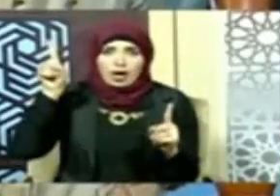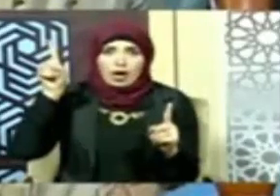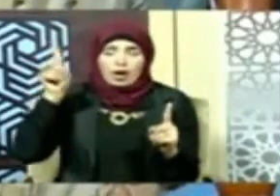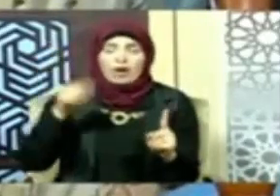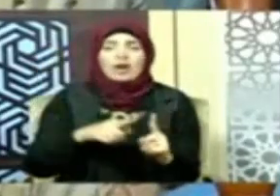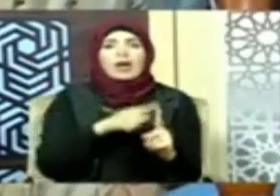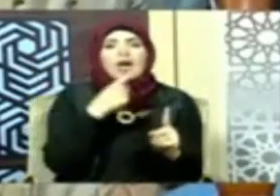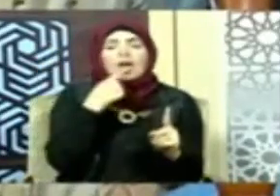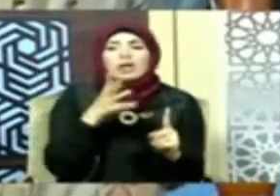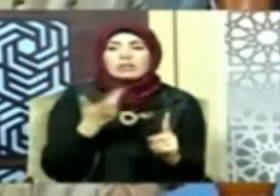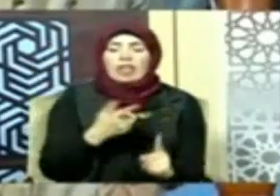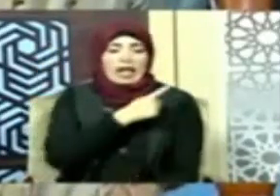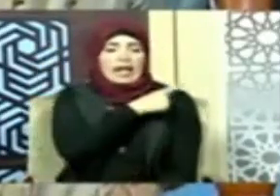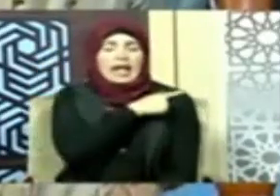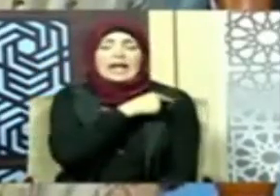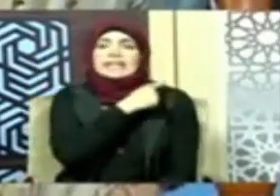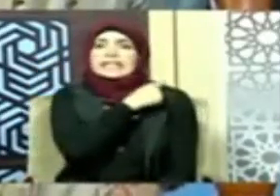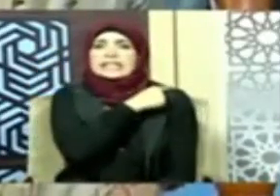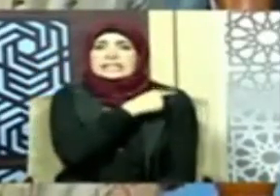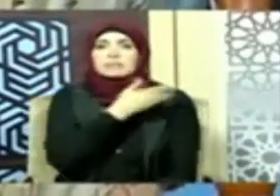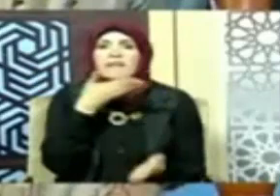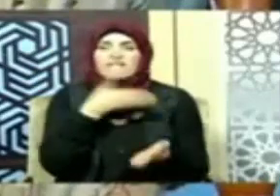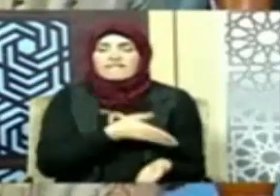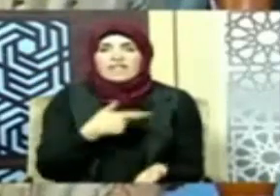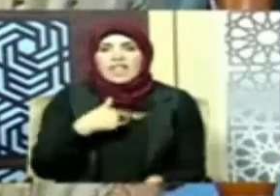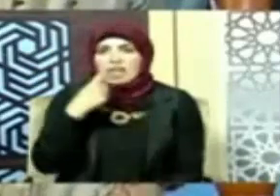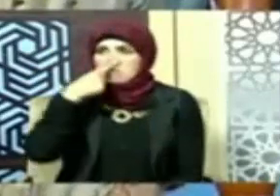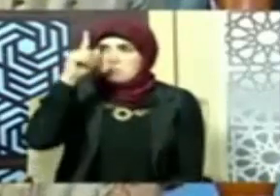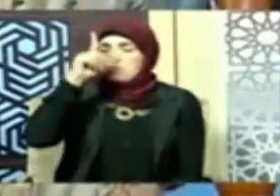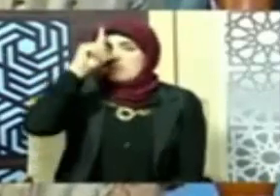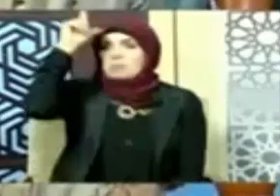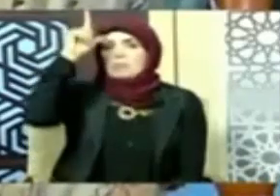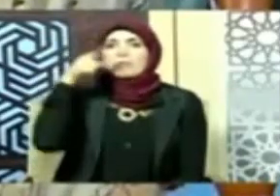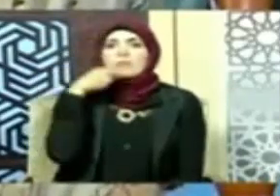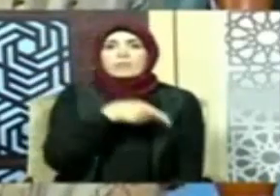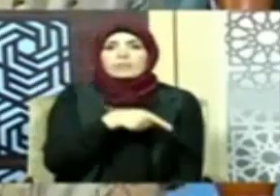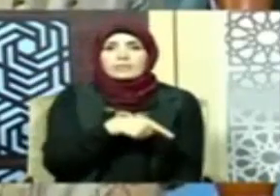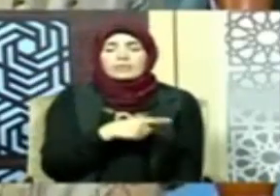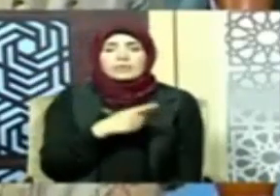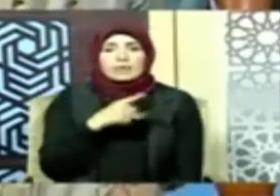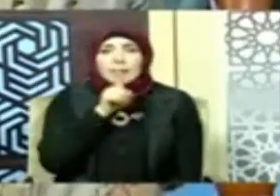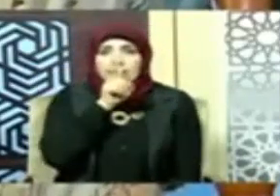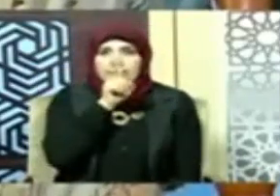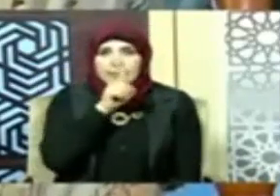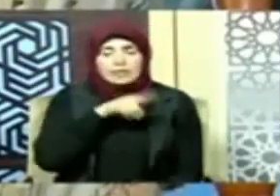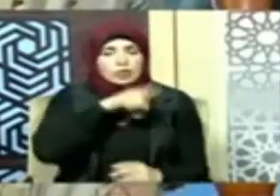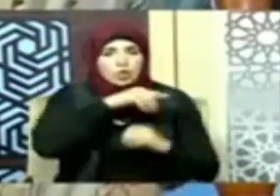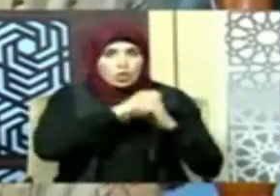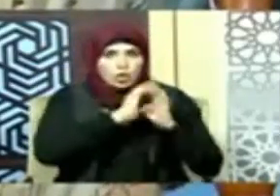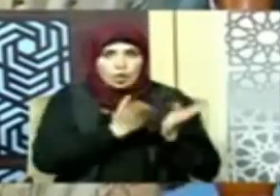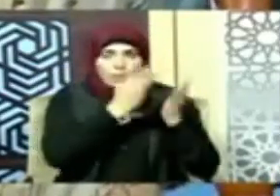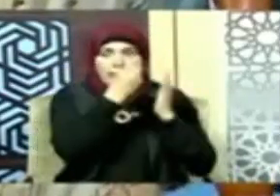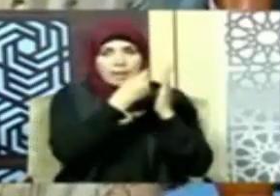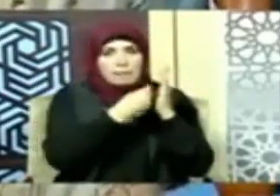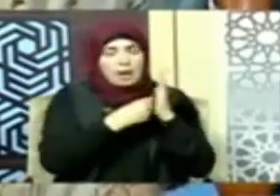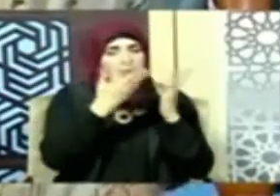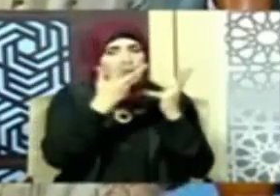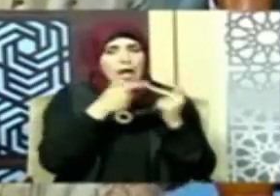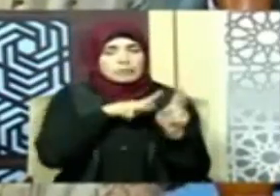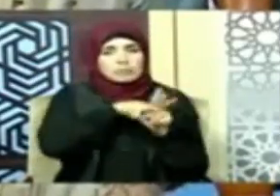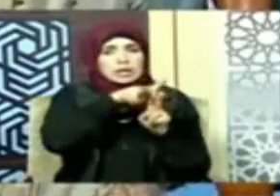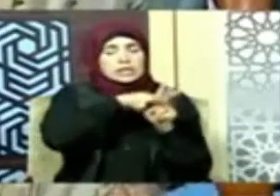أخذته العزة بالإثم، فحسبه جهنم ولبئس المهاد.